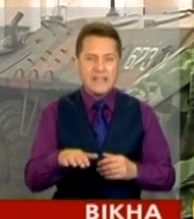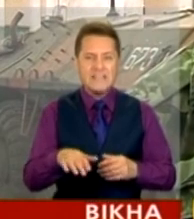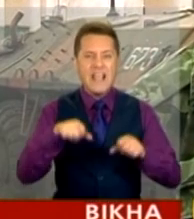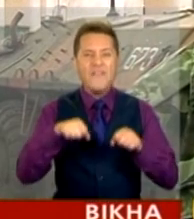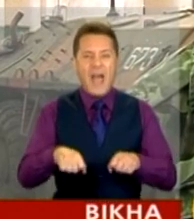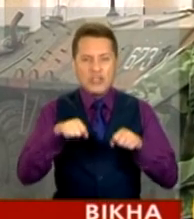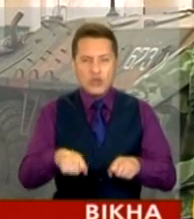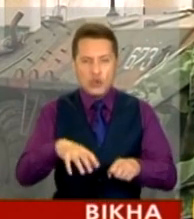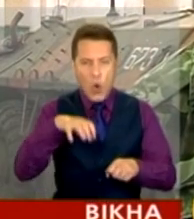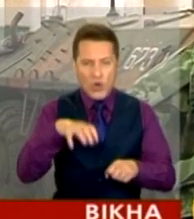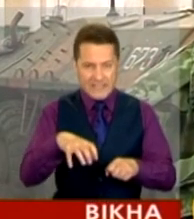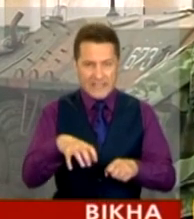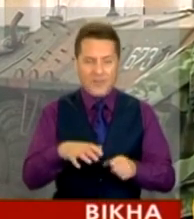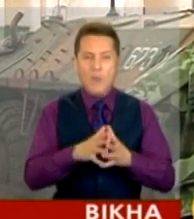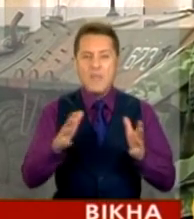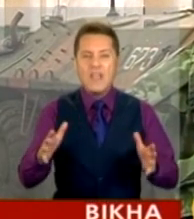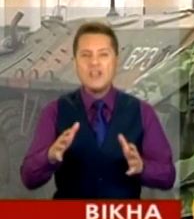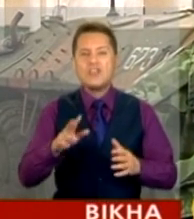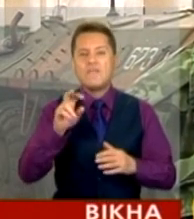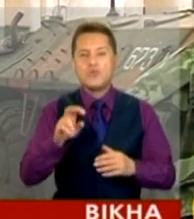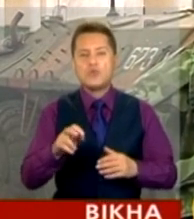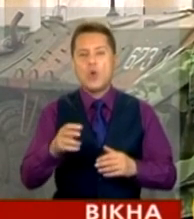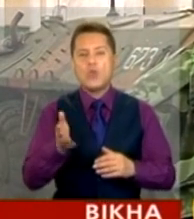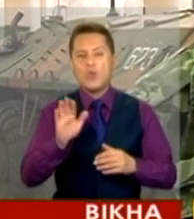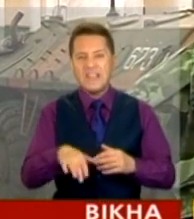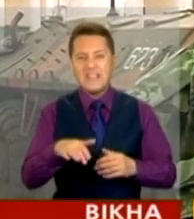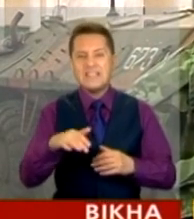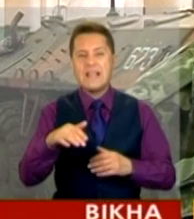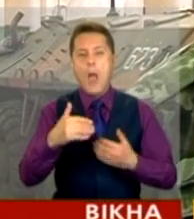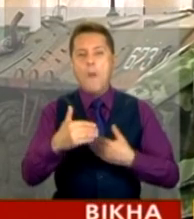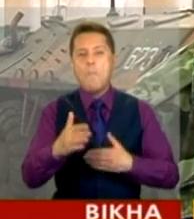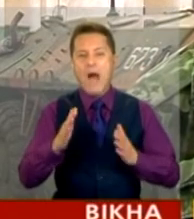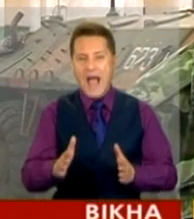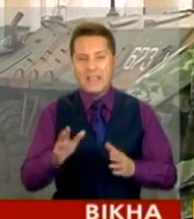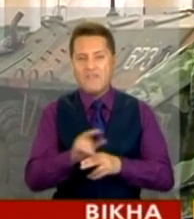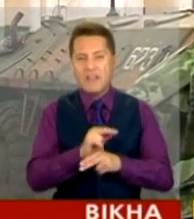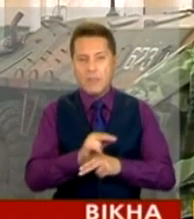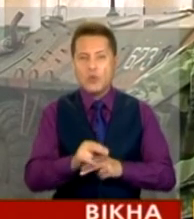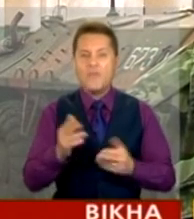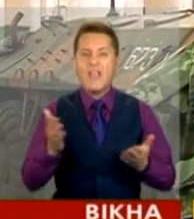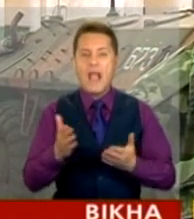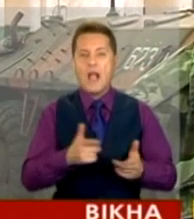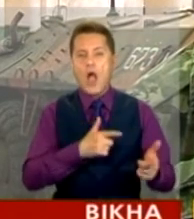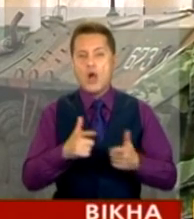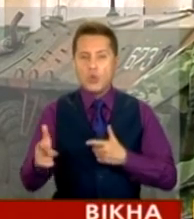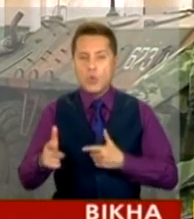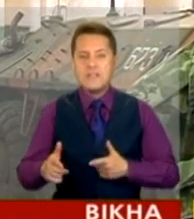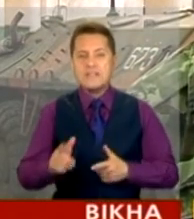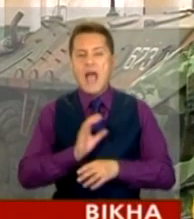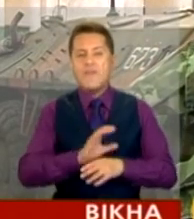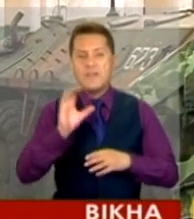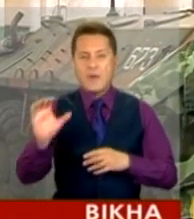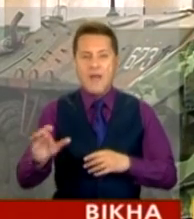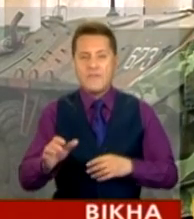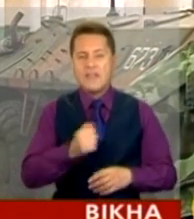більше 200 одиниць баків відремонтовано до техніки, яка готується до убуття в район виконання